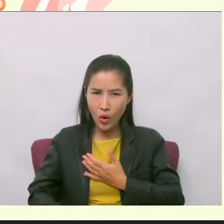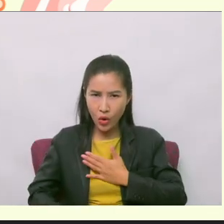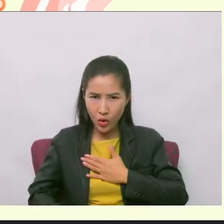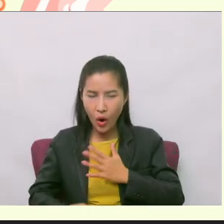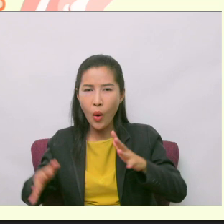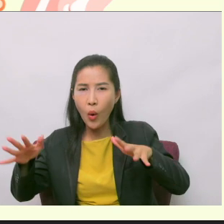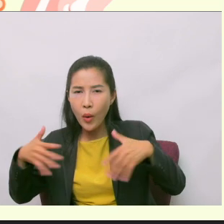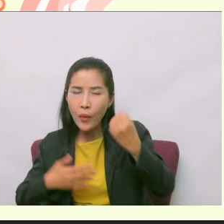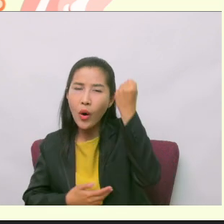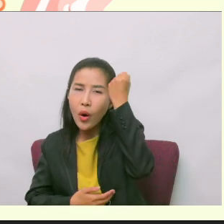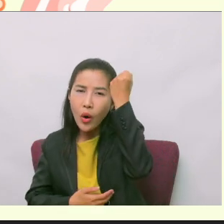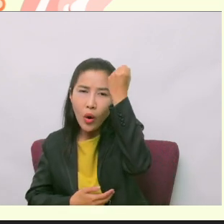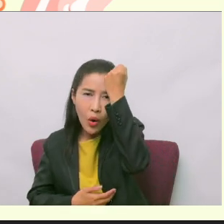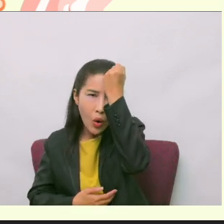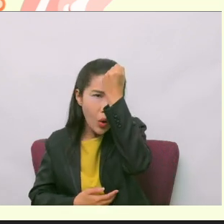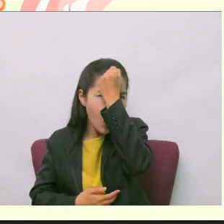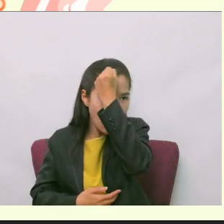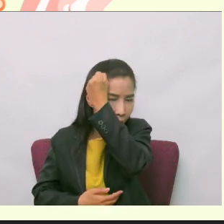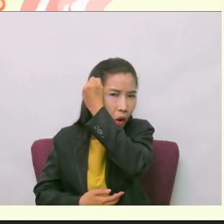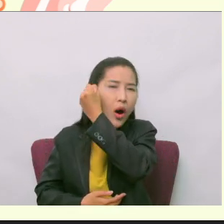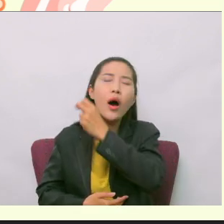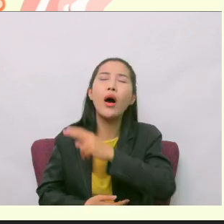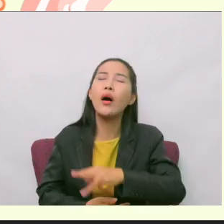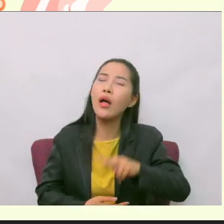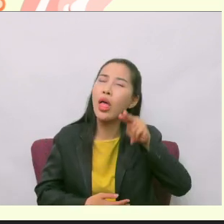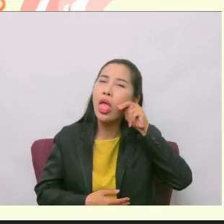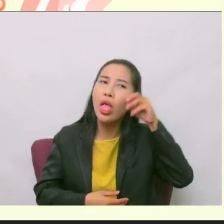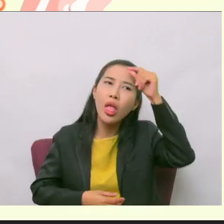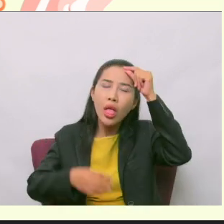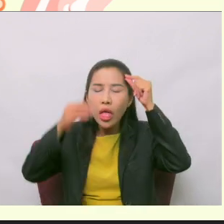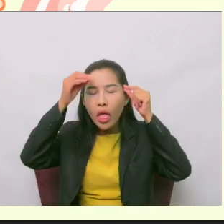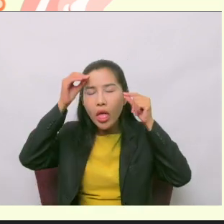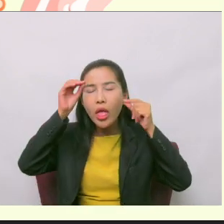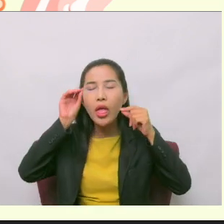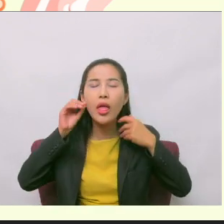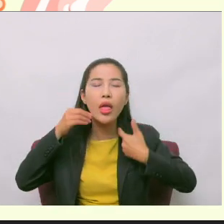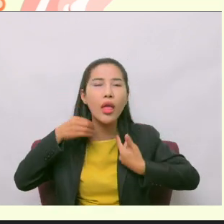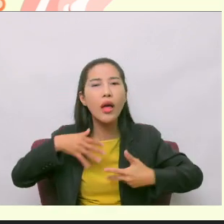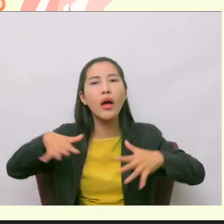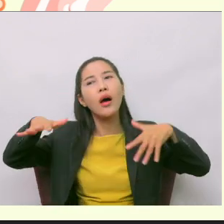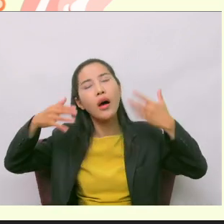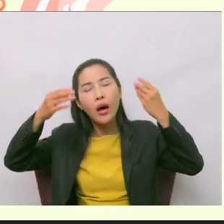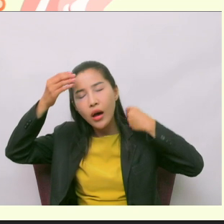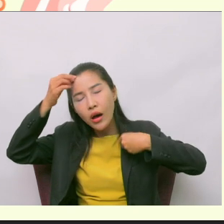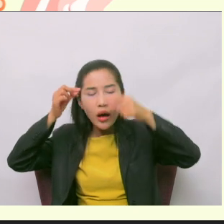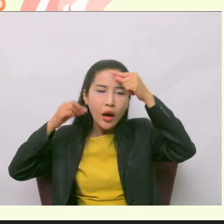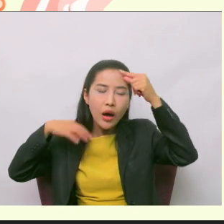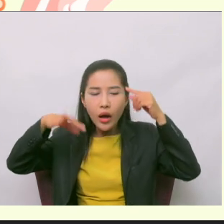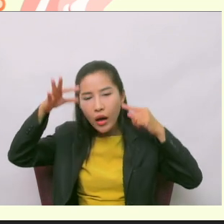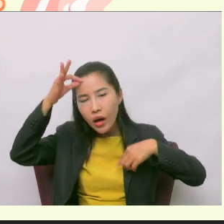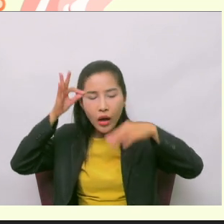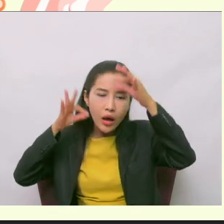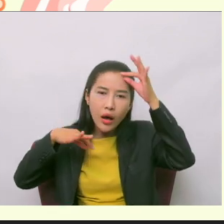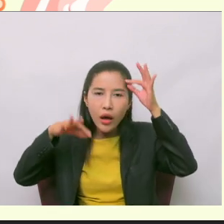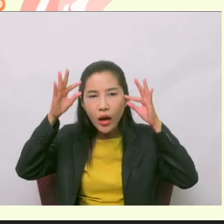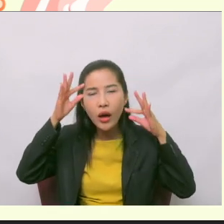ราะนั้นเนี่ยน้ำในตัวเรานะคะมันจะระเหยออกเนาะเพราะฉะนั้นถ้าเกิดว่าเป็นที่ที่อยู่ในที่อับ